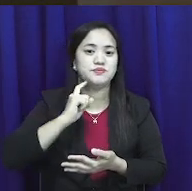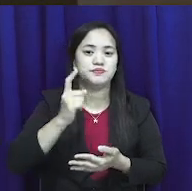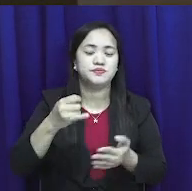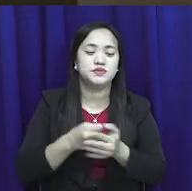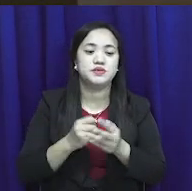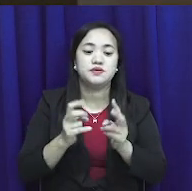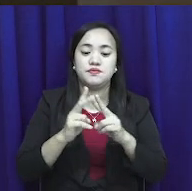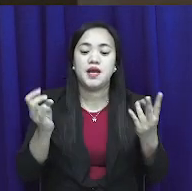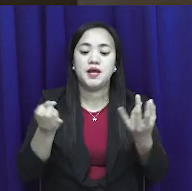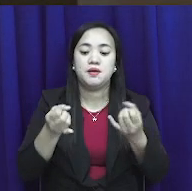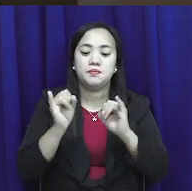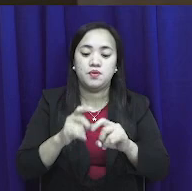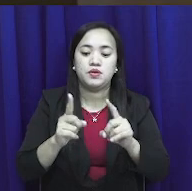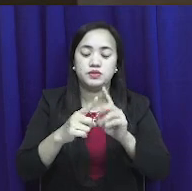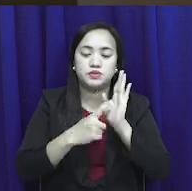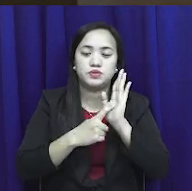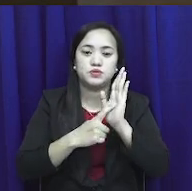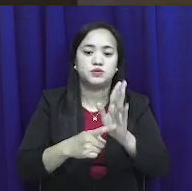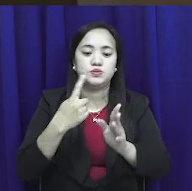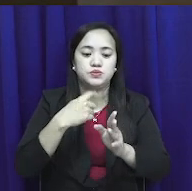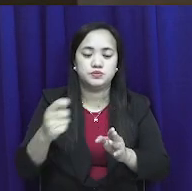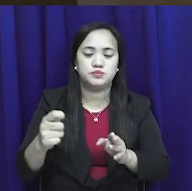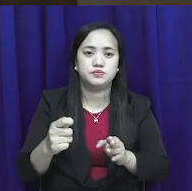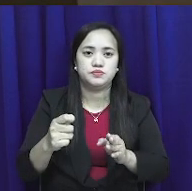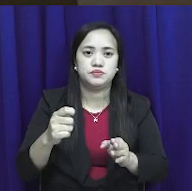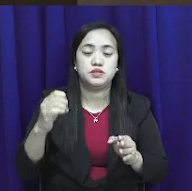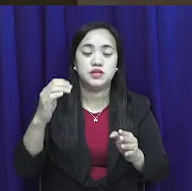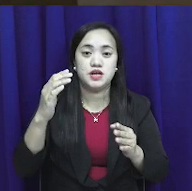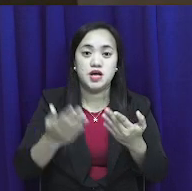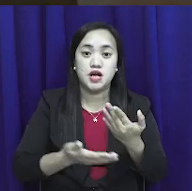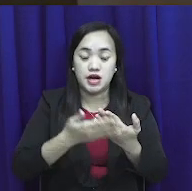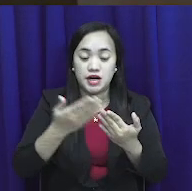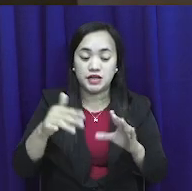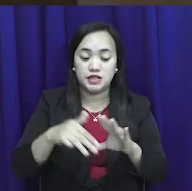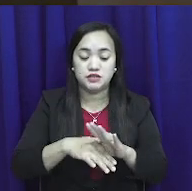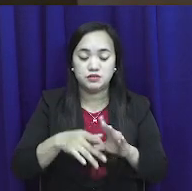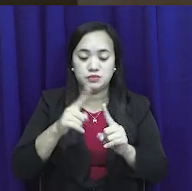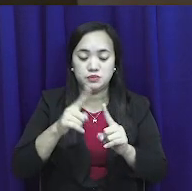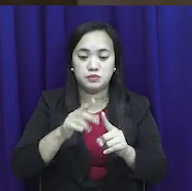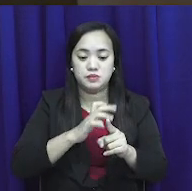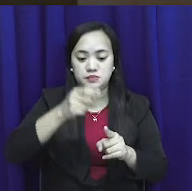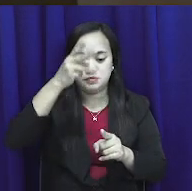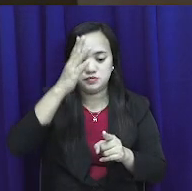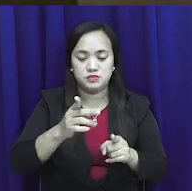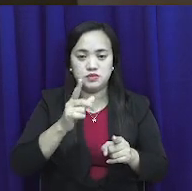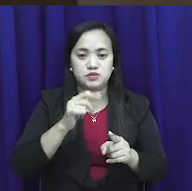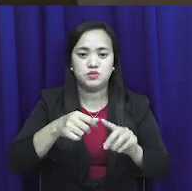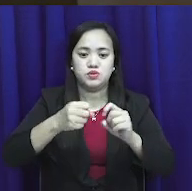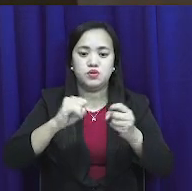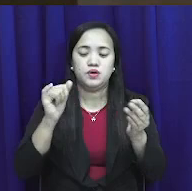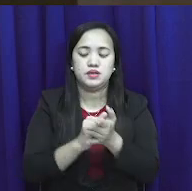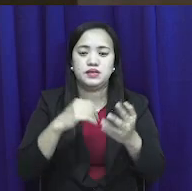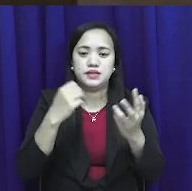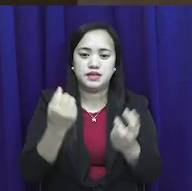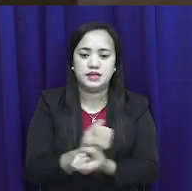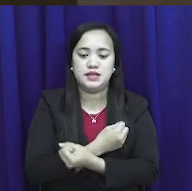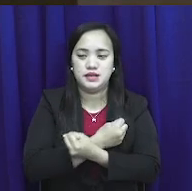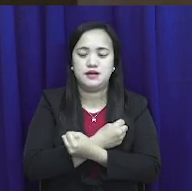ma-expose ng maaga saama Diyos At masayang pamilya upang matutunan mahalin ang buhay